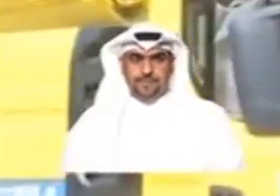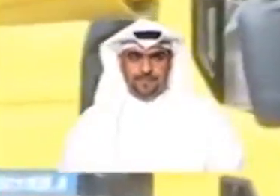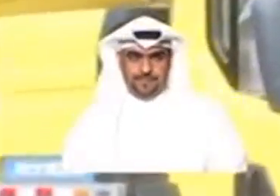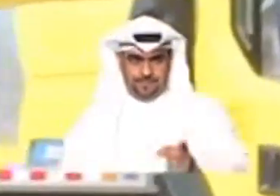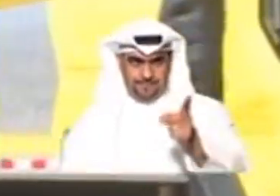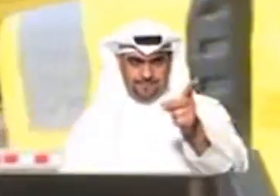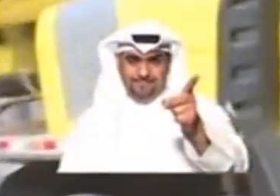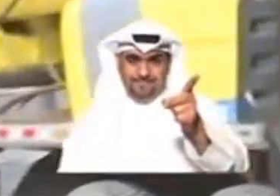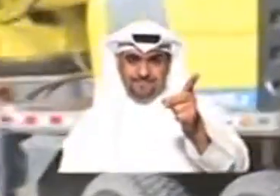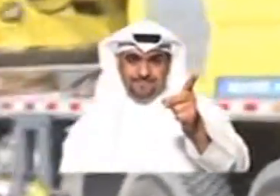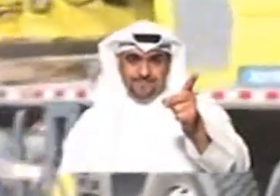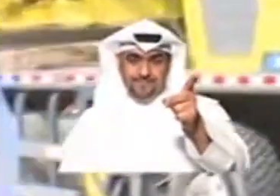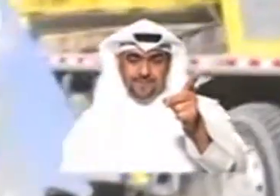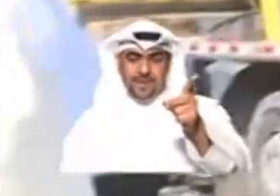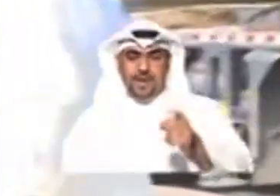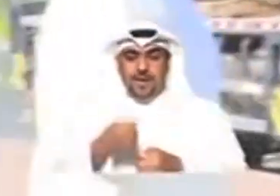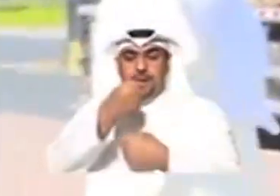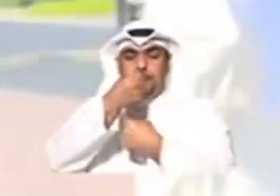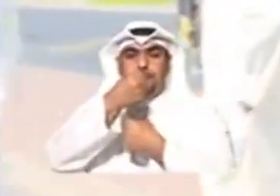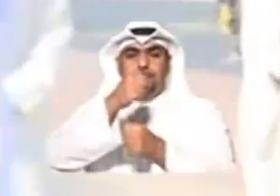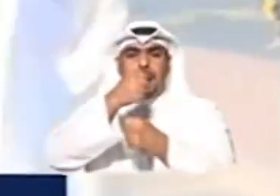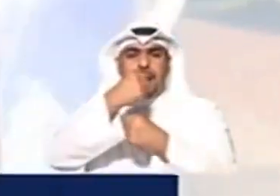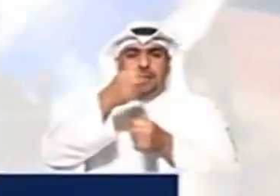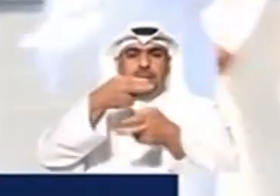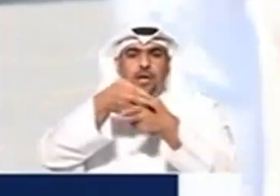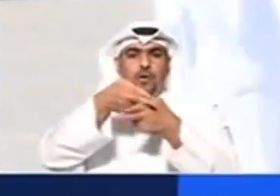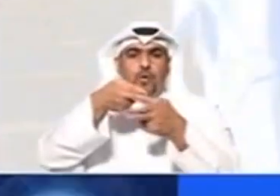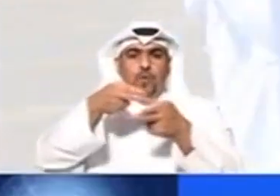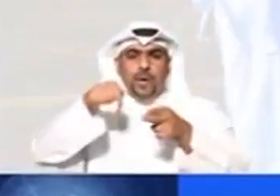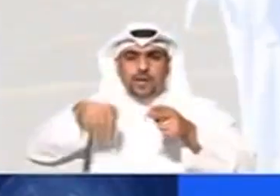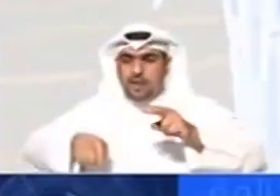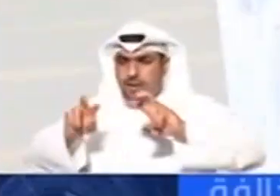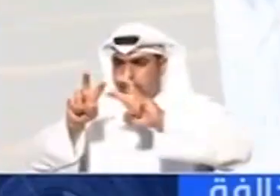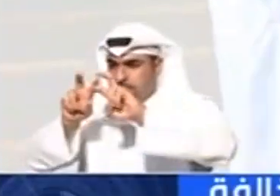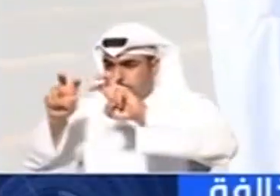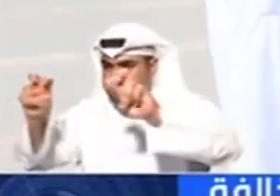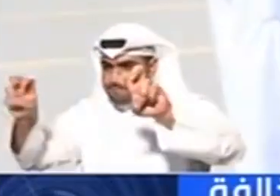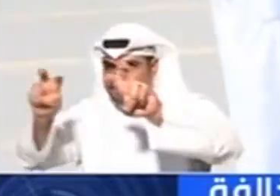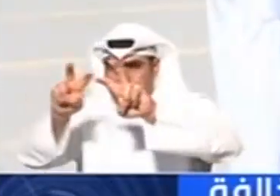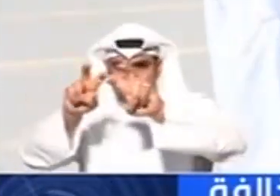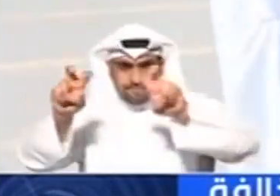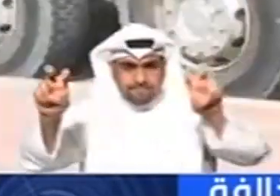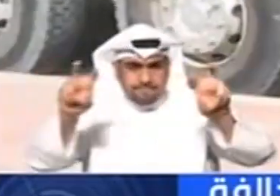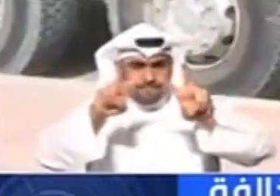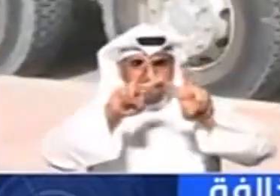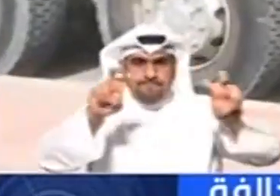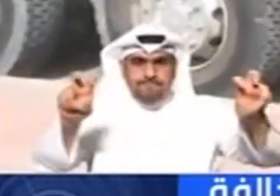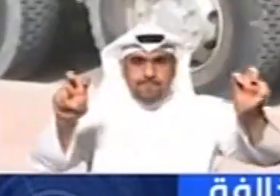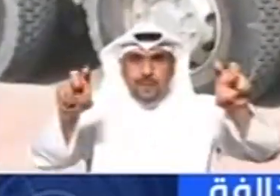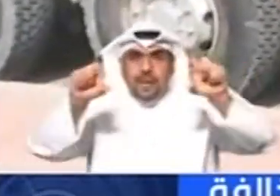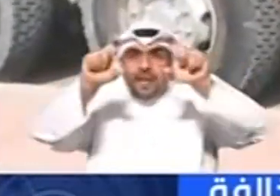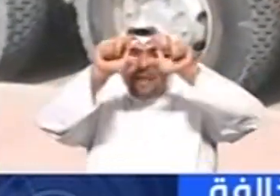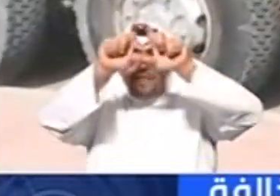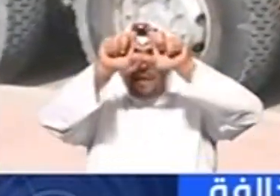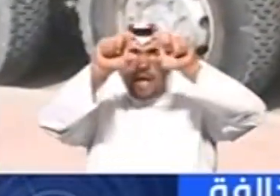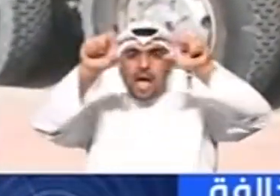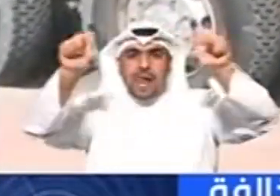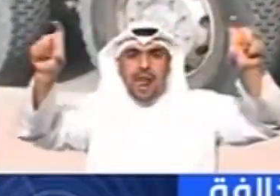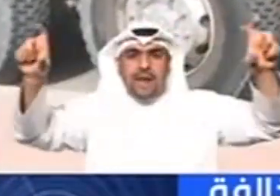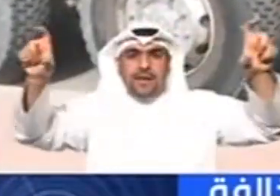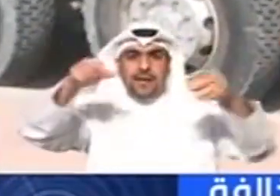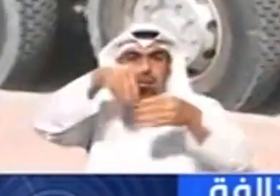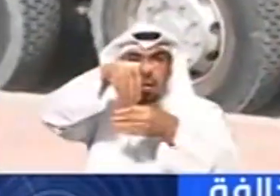الإعلانات الانتخابية المخالفة في قبضة بلدية الكويت ووزارة الداخلية، مشهد